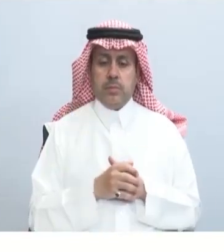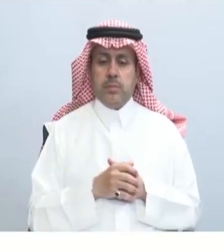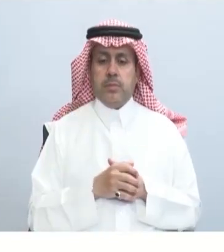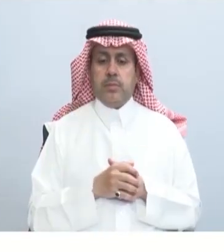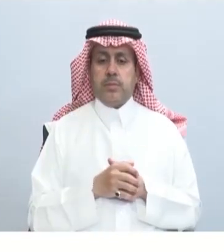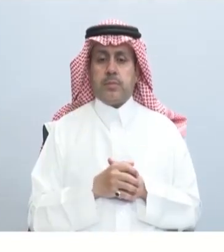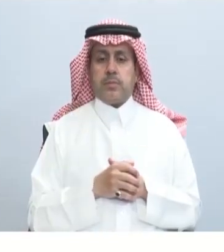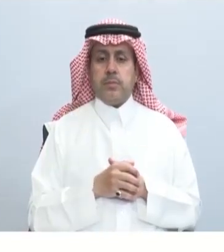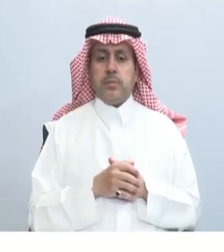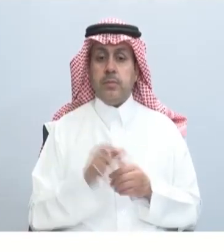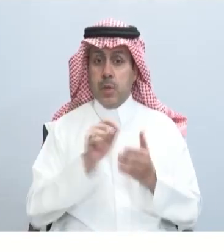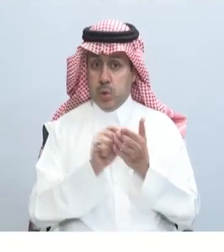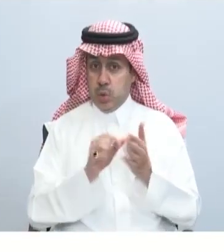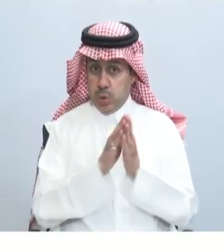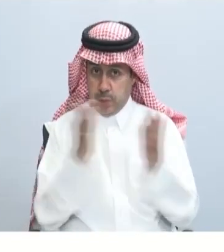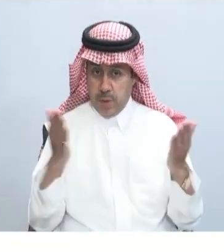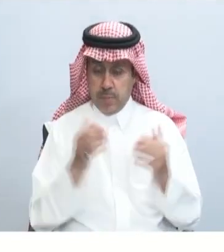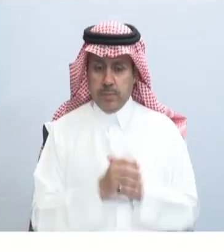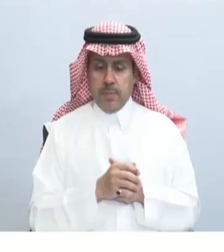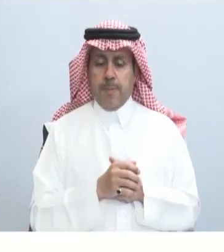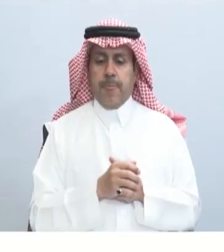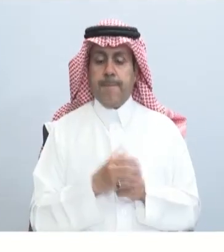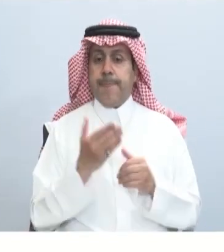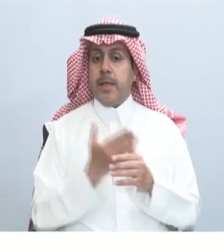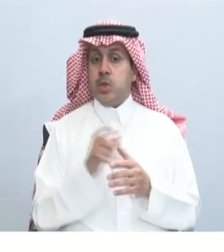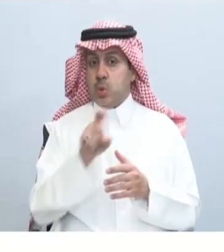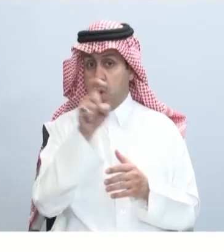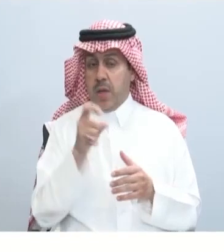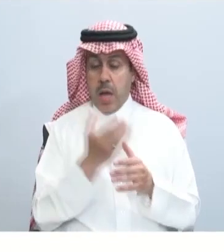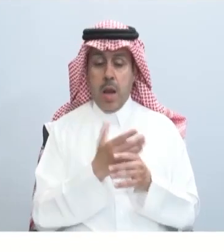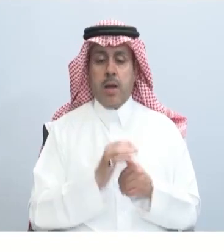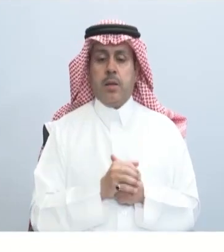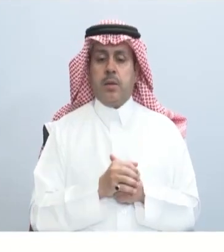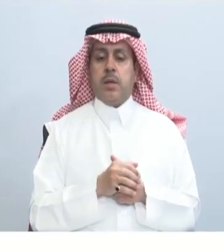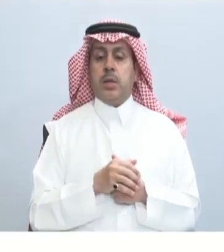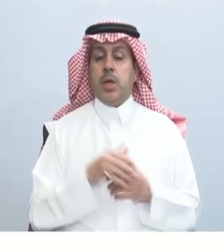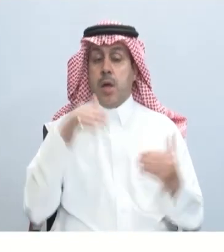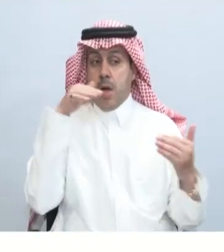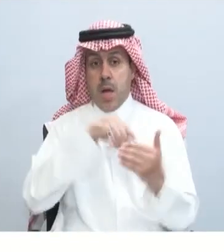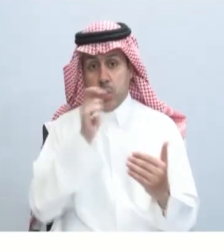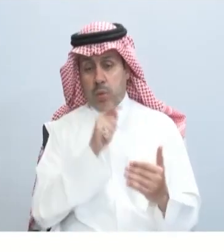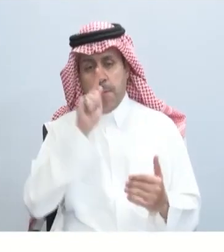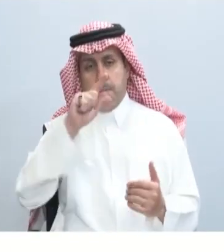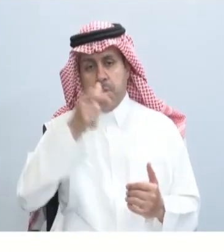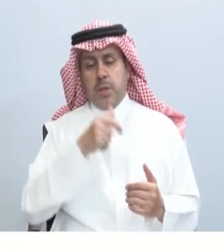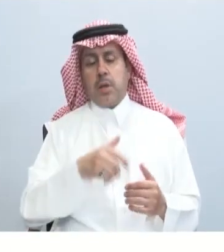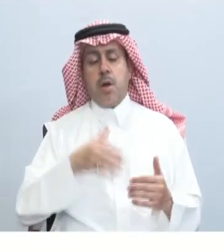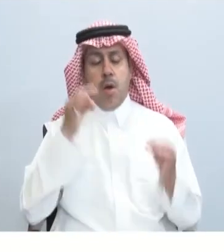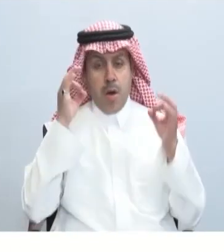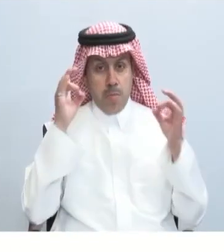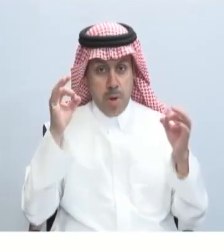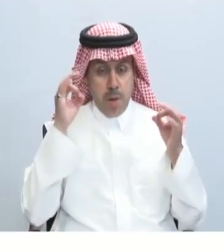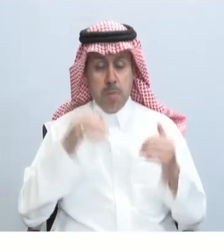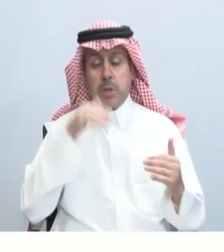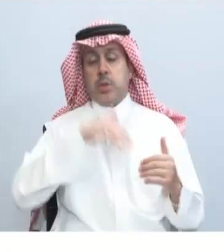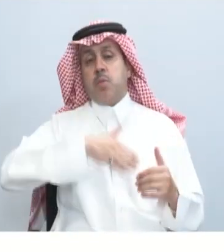مستعدين ننتقل للسؤال الثاني علل وعللي تعتبر غزوه بدر من اهم غزوات النبي صلى الله